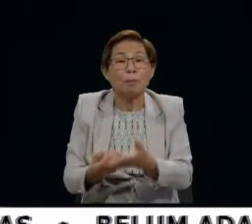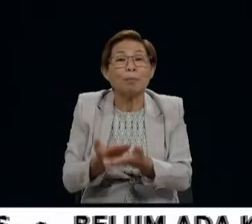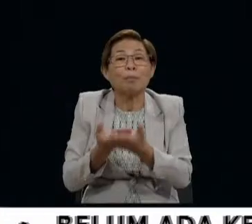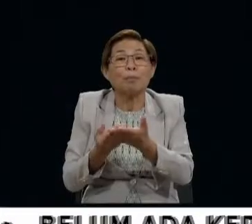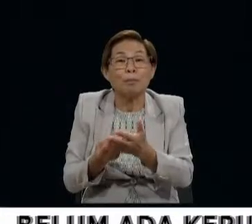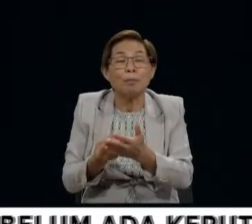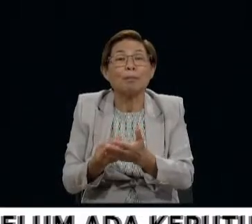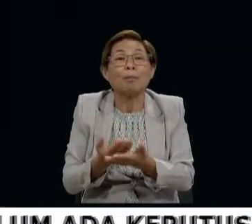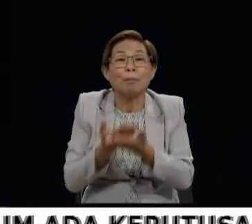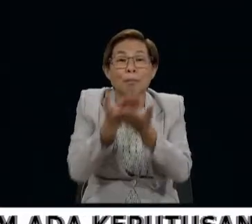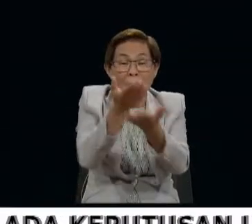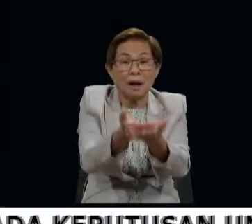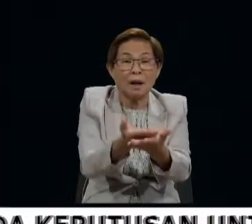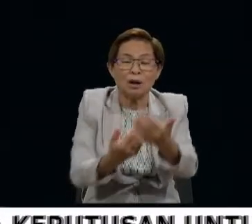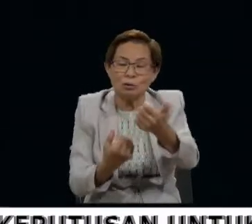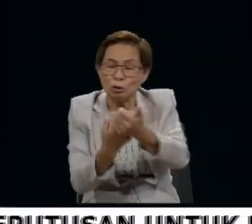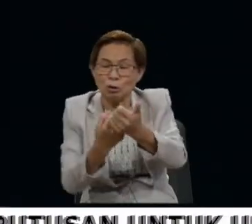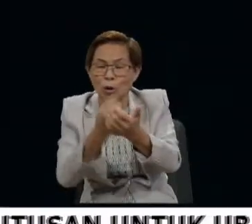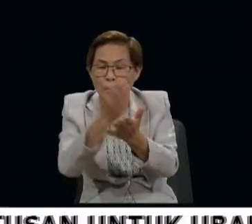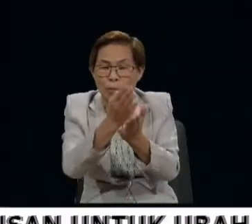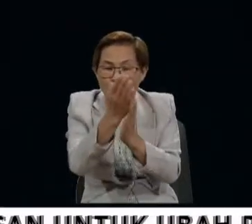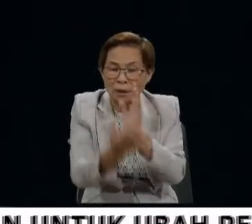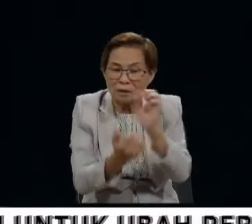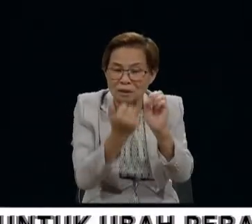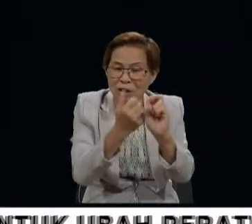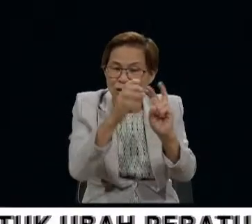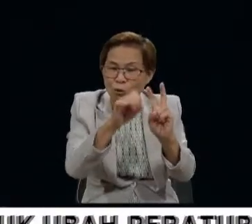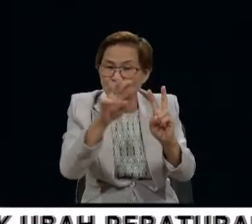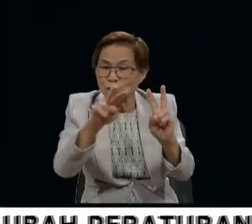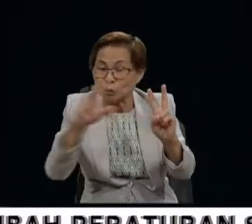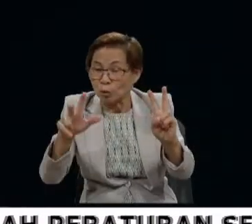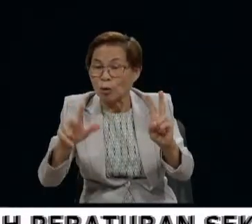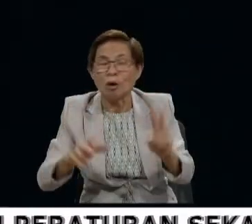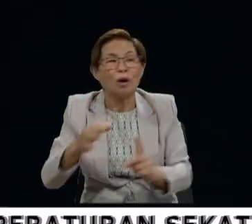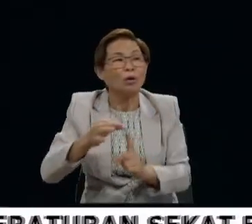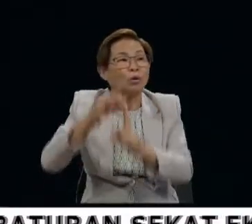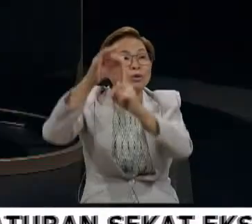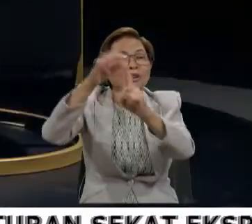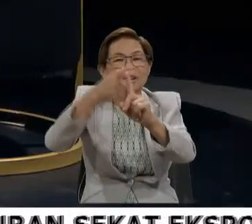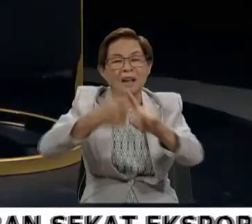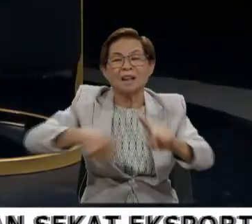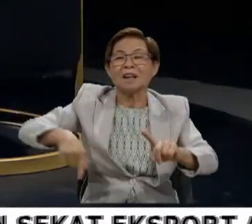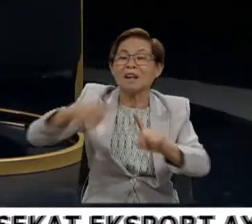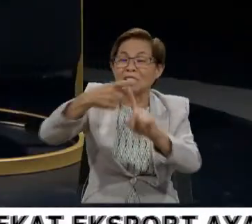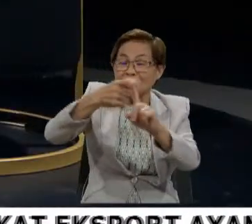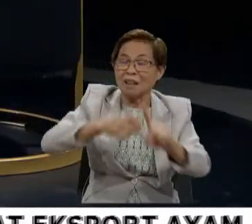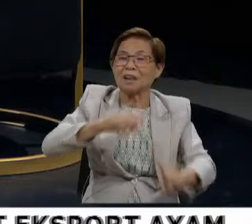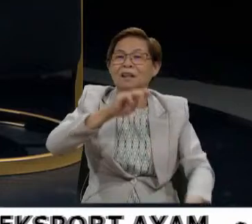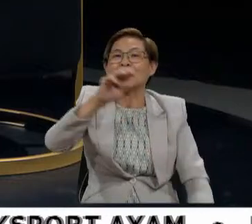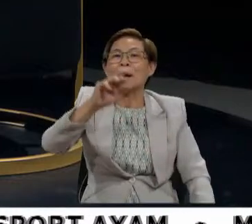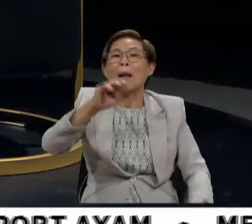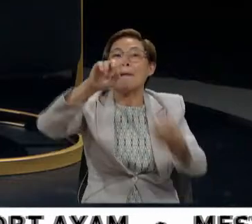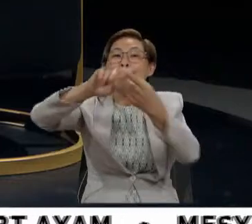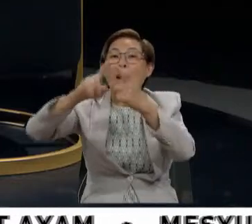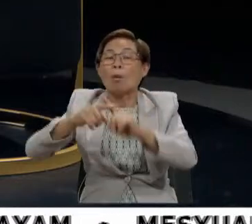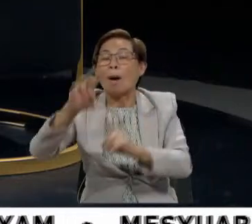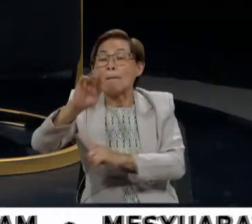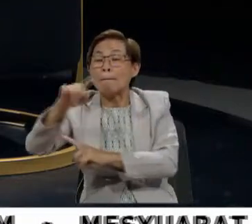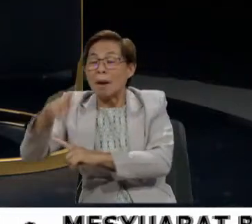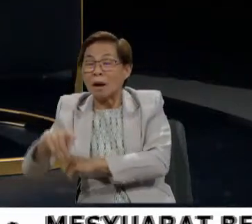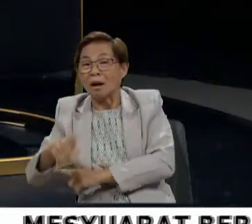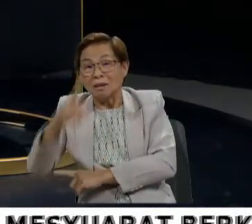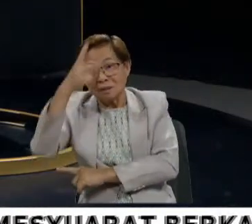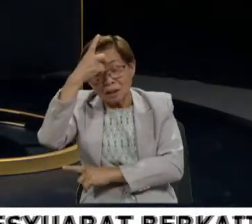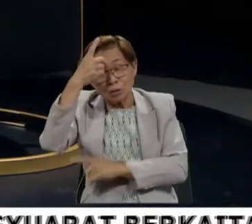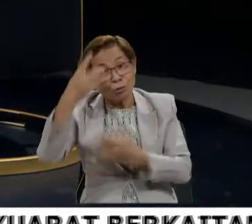sokongan kepada bajet 2023 nanti khususnya daripada ahli-ahli parlimen rakan-rakan ahli parlimen Datuk Seri kerana Kita